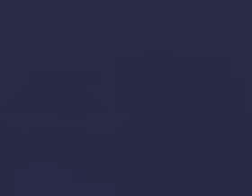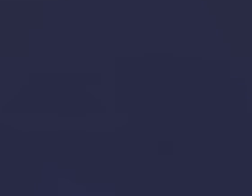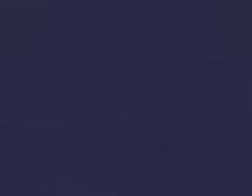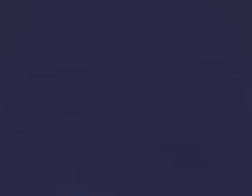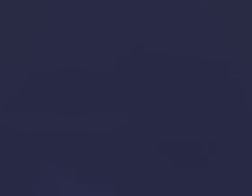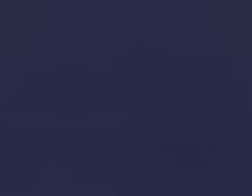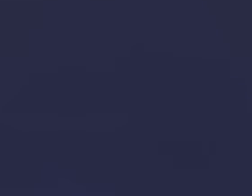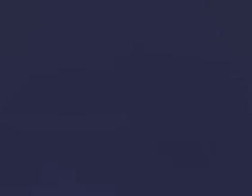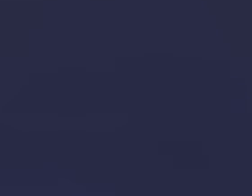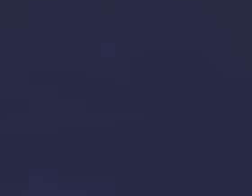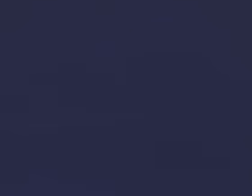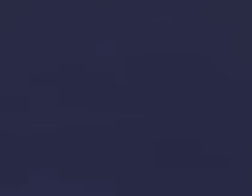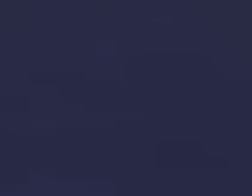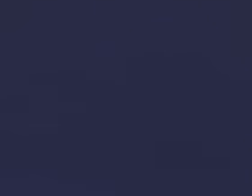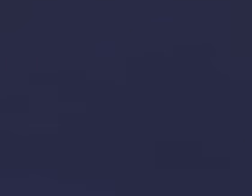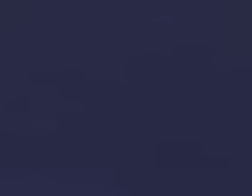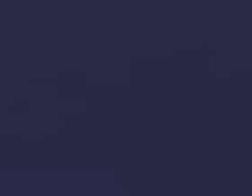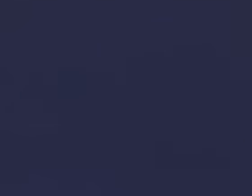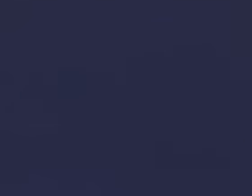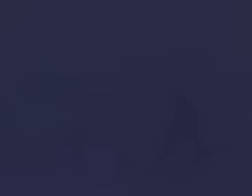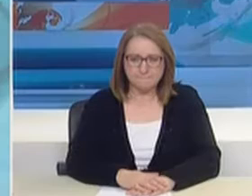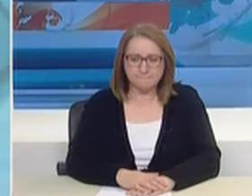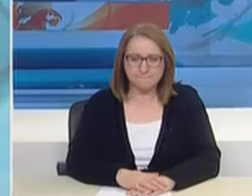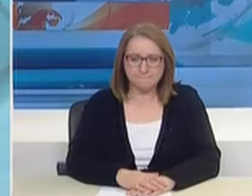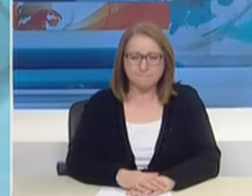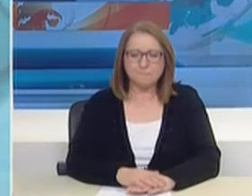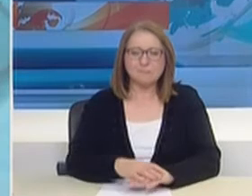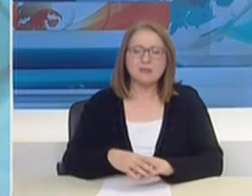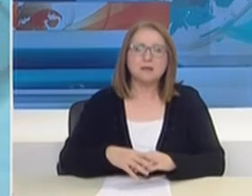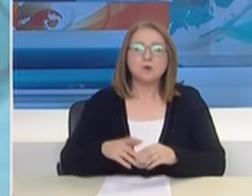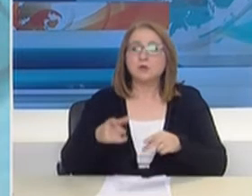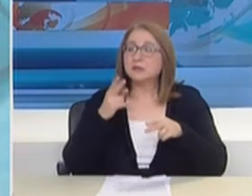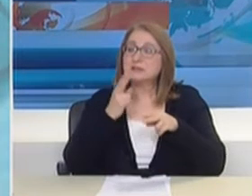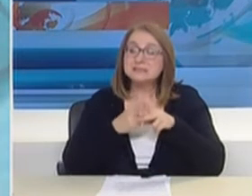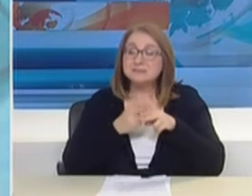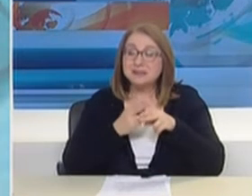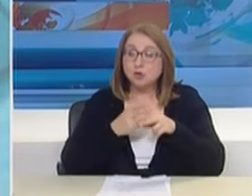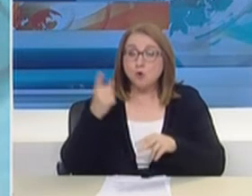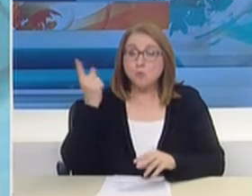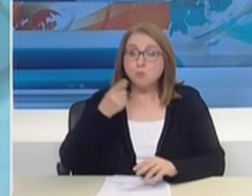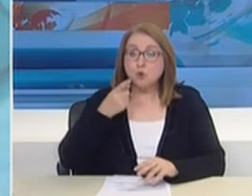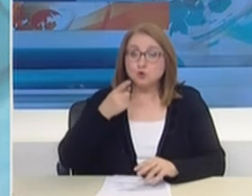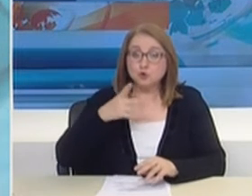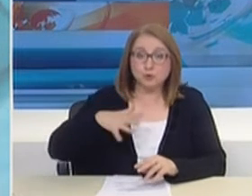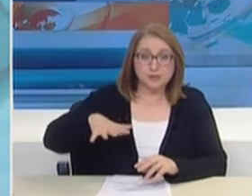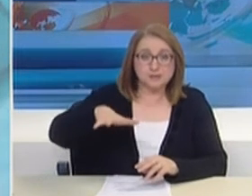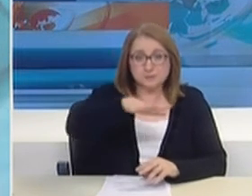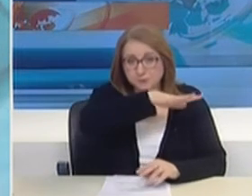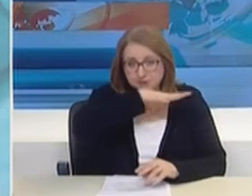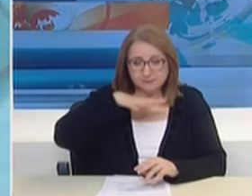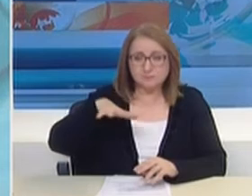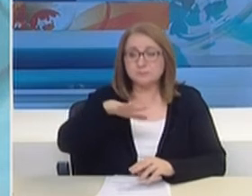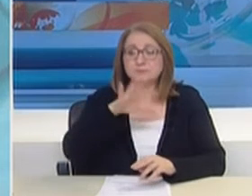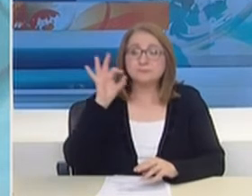είναι γεγονός ότι σημαντικό ποσοστό των ασθενών που νοσούν από κορονοϊό εμφανίζουν και γαστρεντερικά